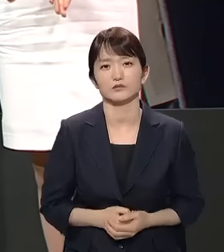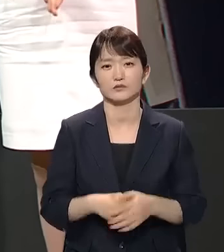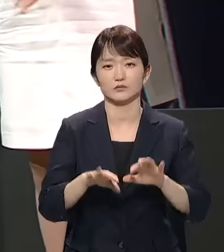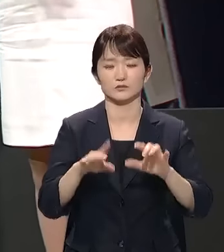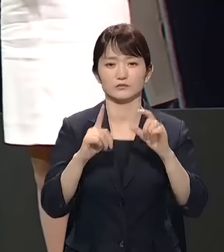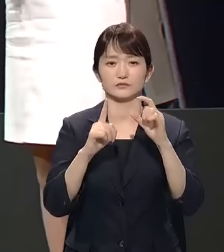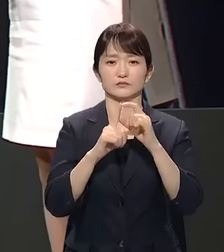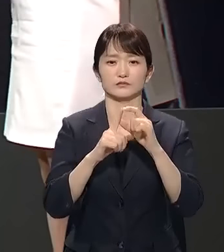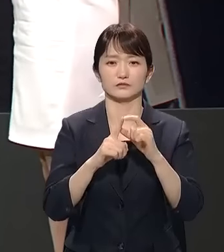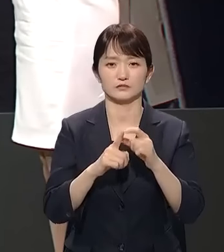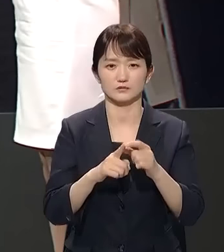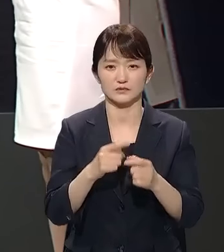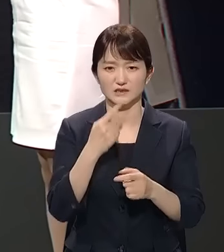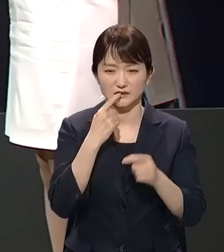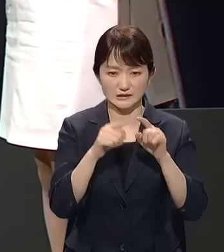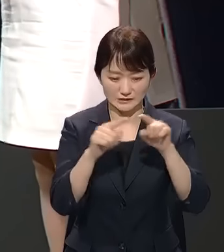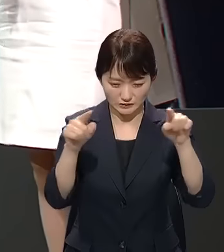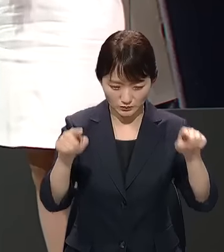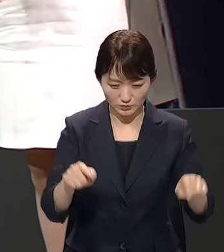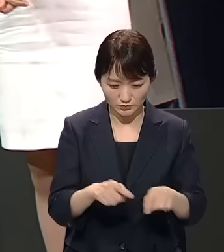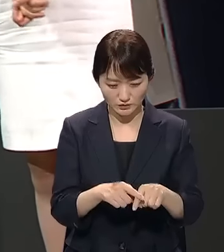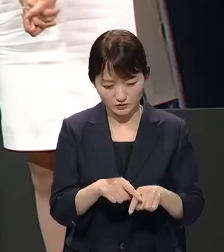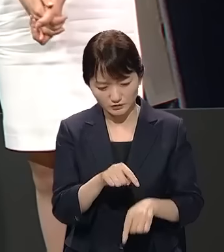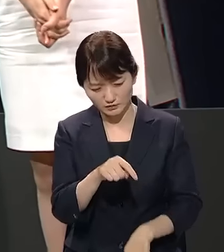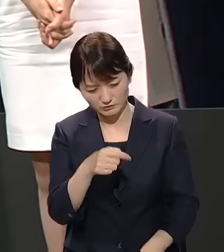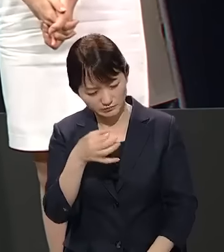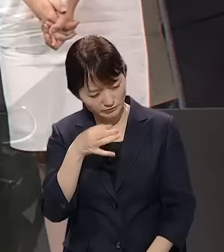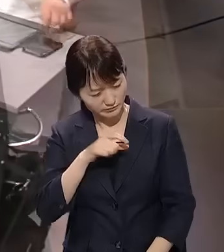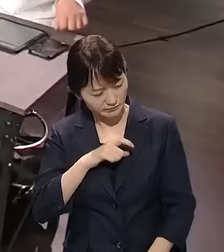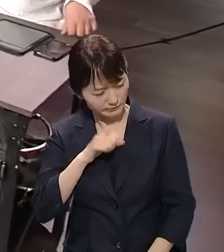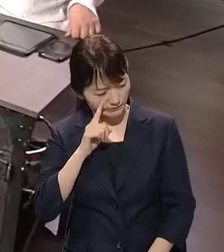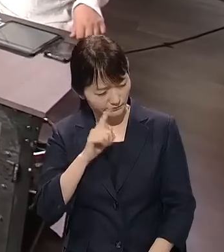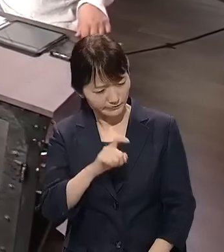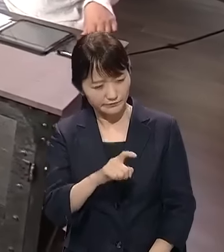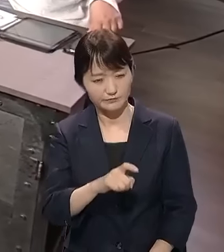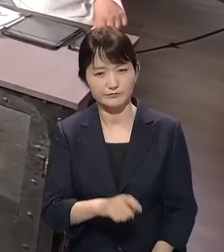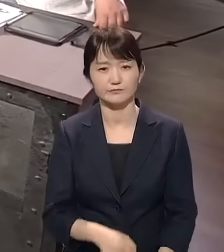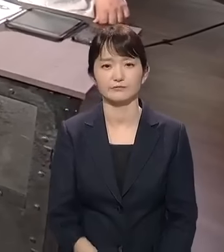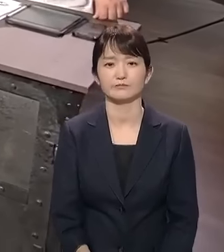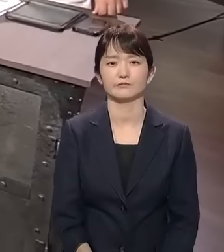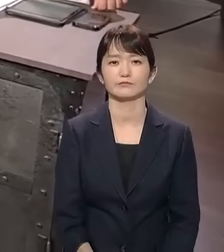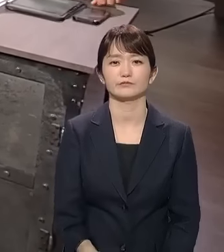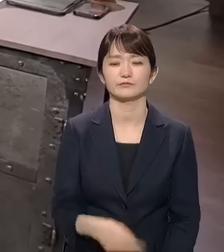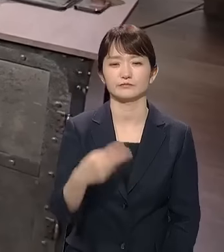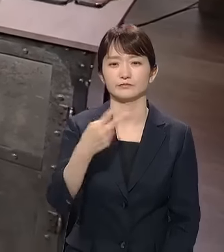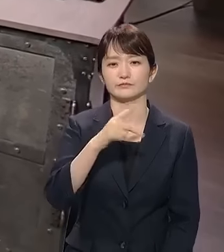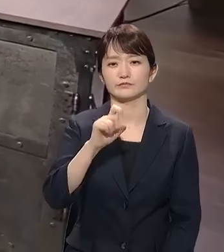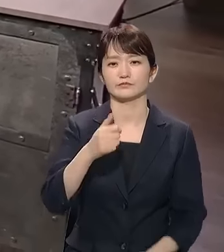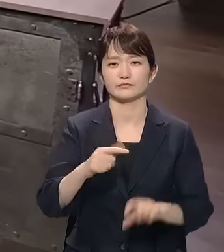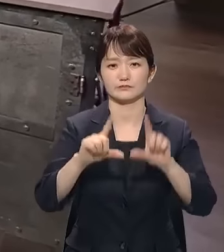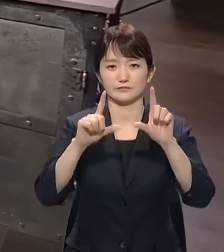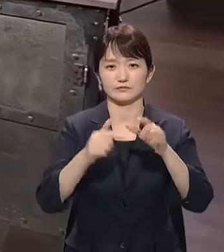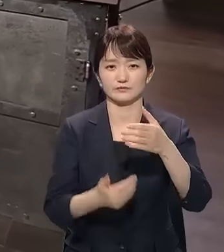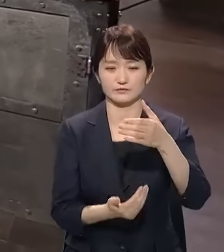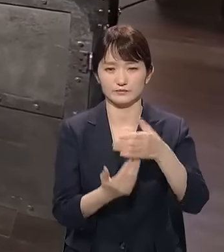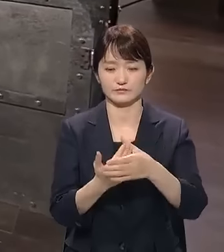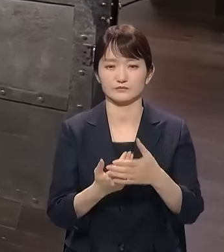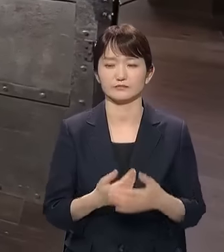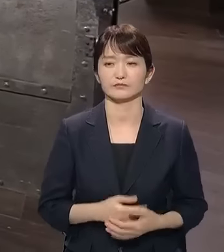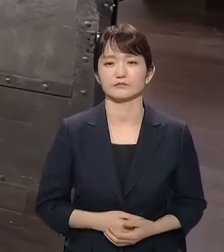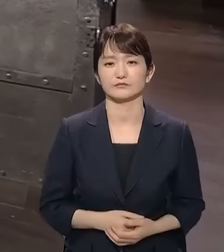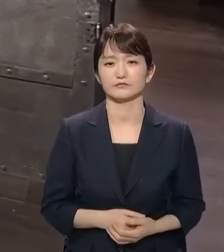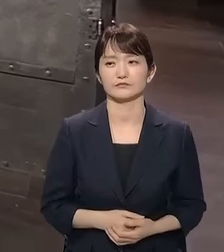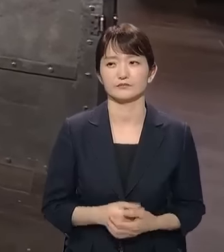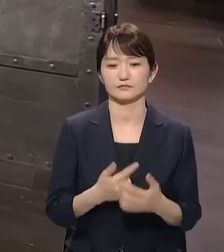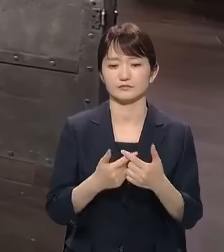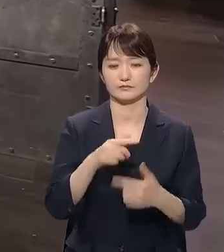키워드는 수상한 종이 가방입니다 자 변호사님 2016년 사건이네요 그렇습니다이